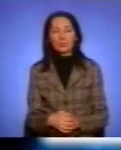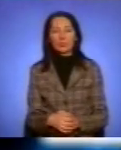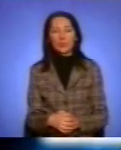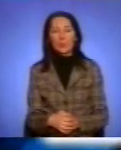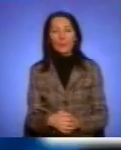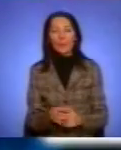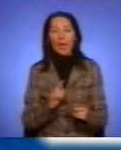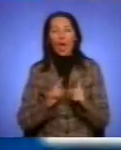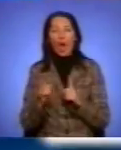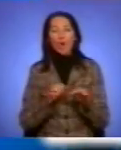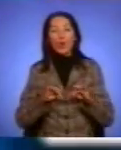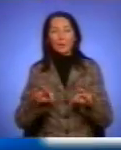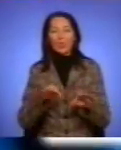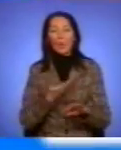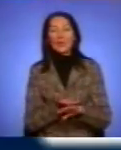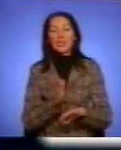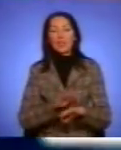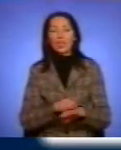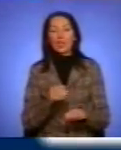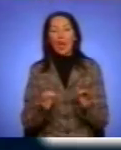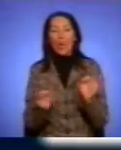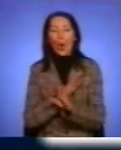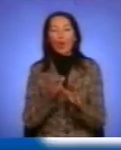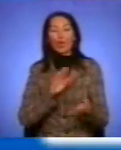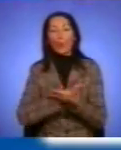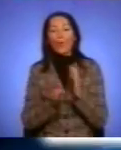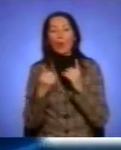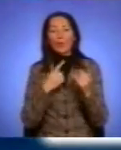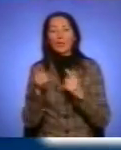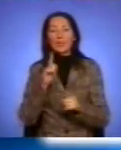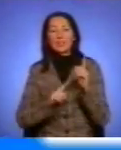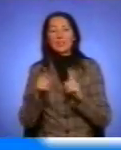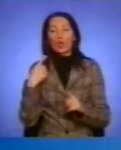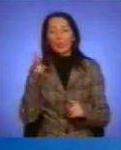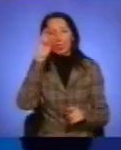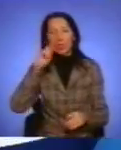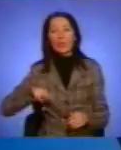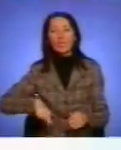Рух автотранспорту під час важких погодних умов обговорили на засіданні в облдержадміністрації.